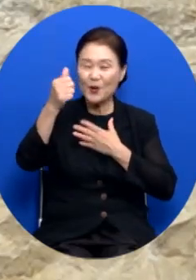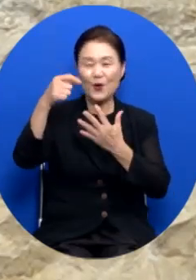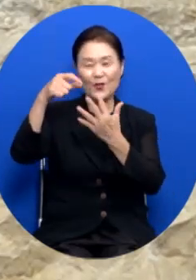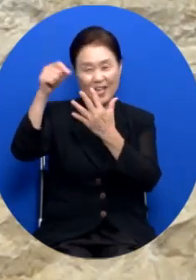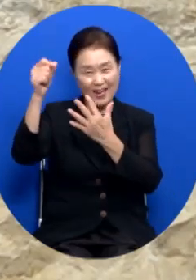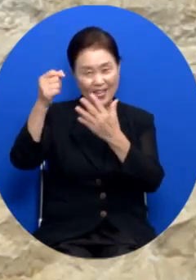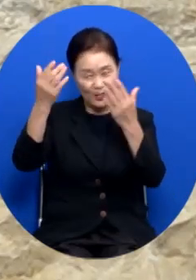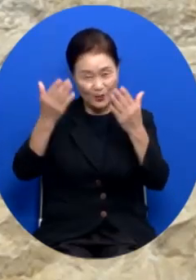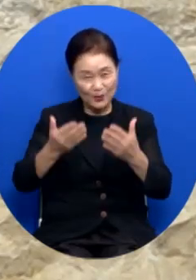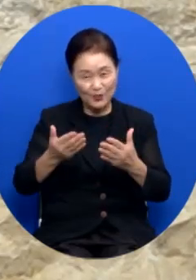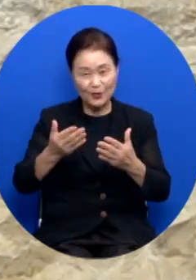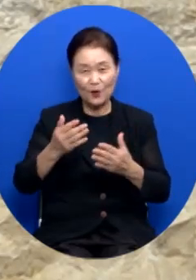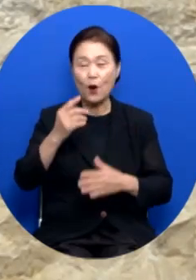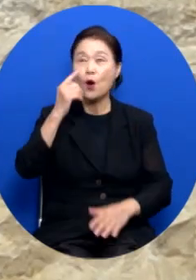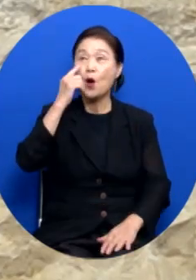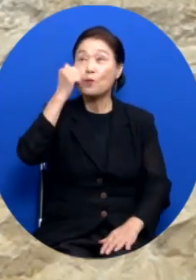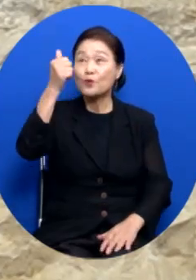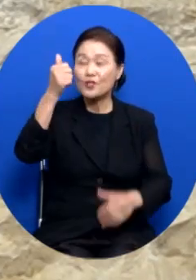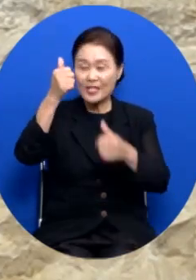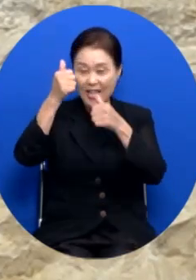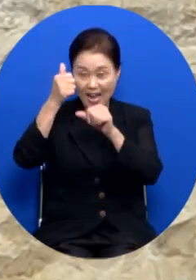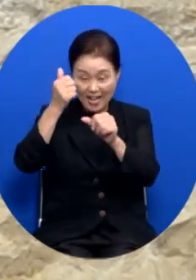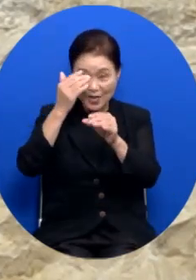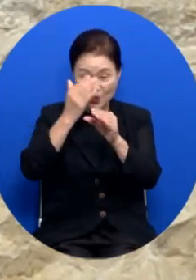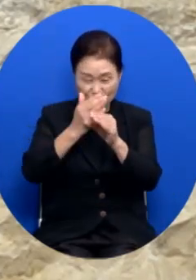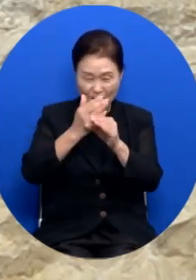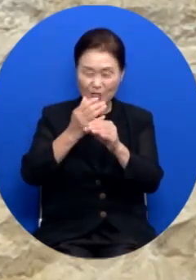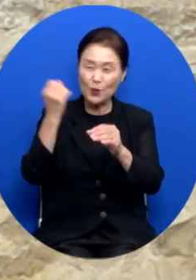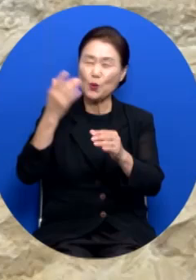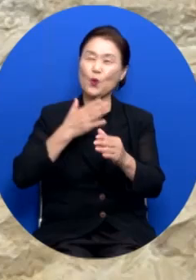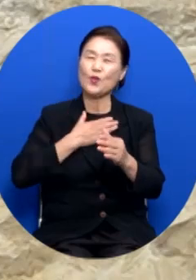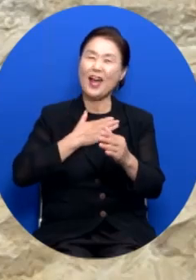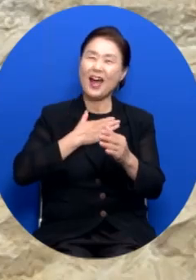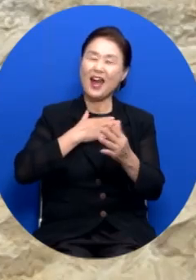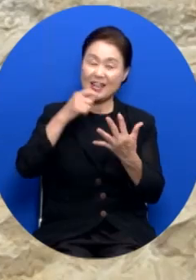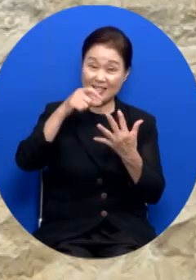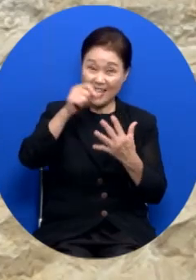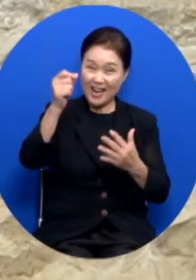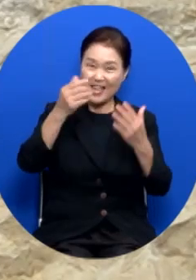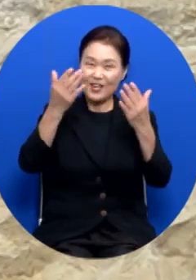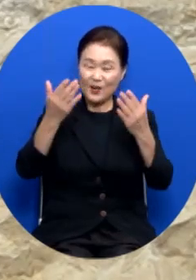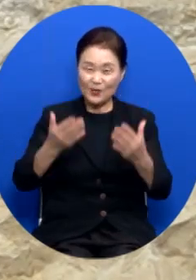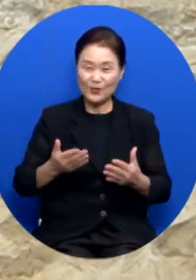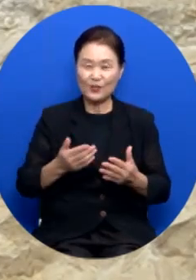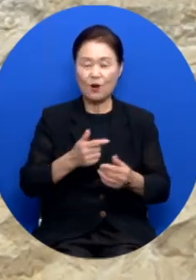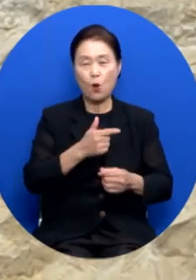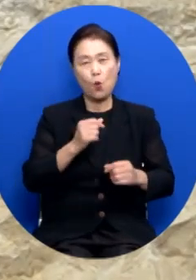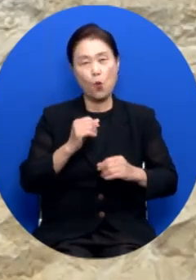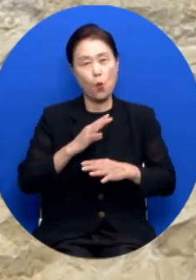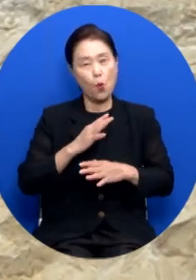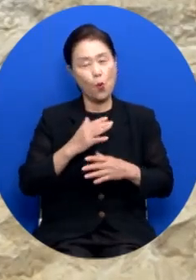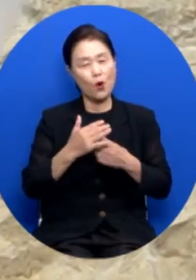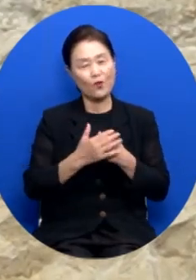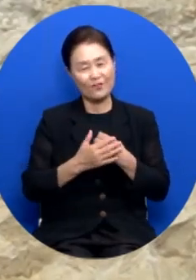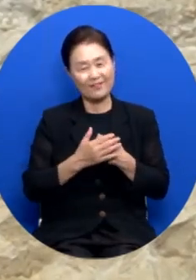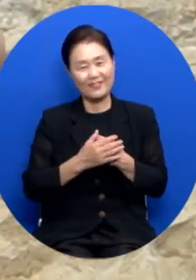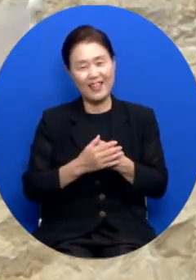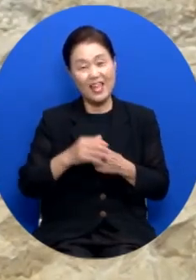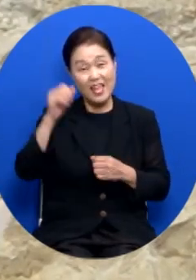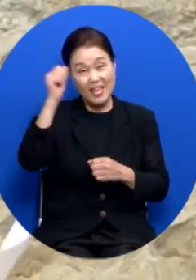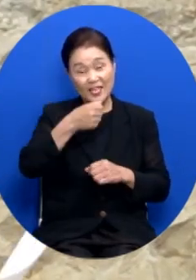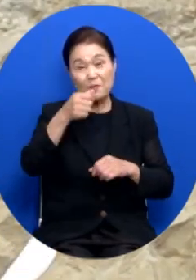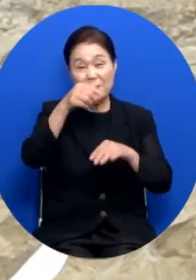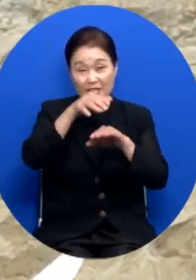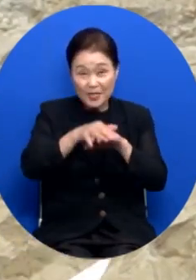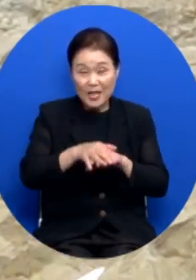택하시고 부친의 아들 중에서도 또 나를 택해 주시고 너무 놀라우신 거예요. 이